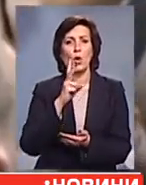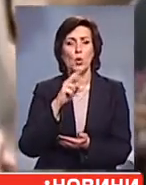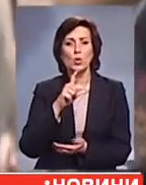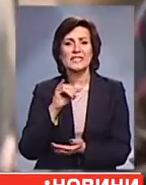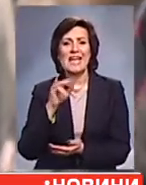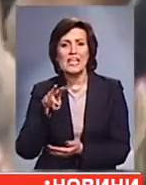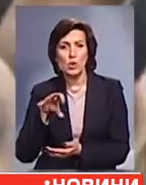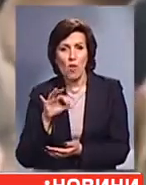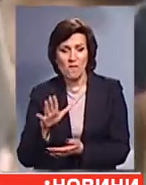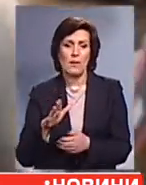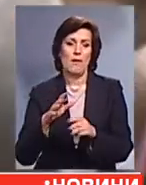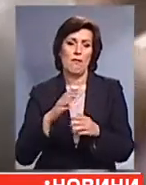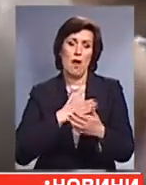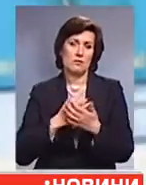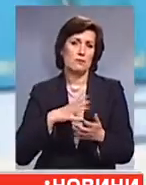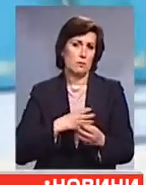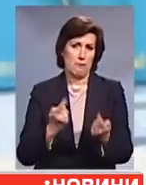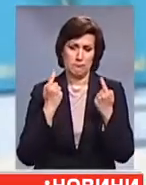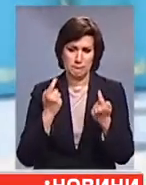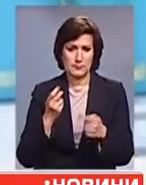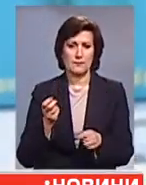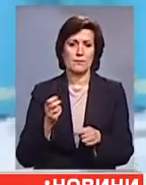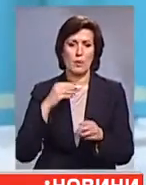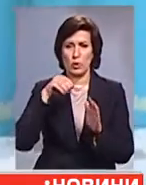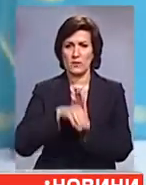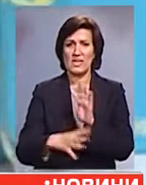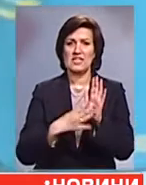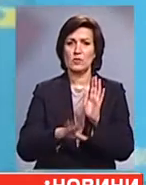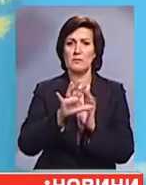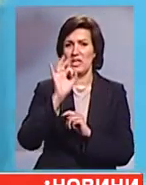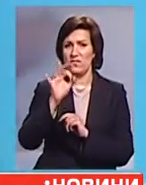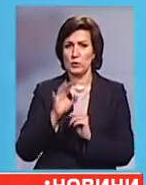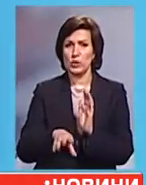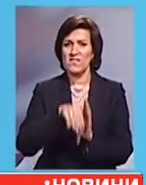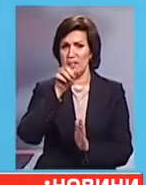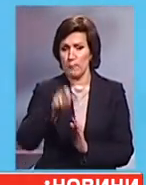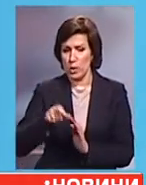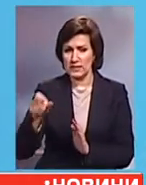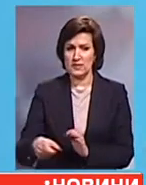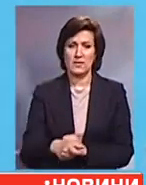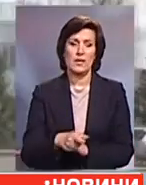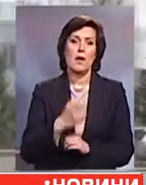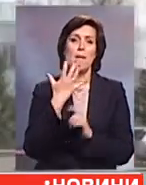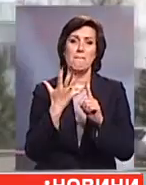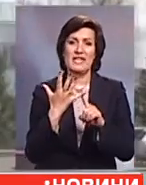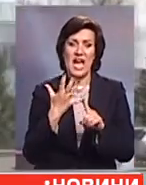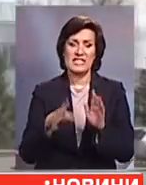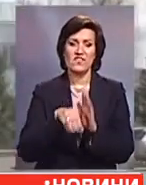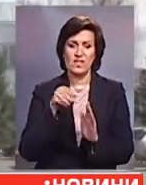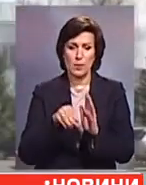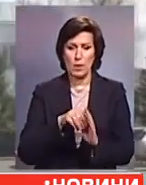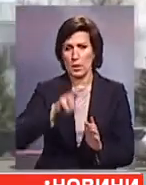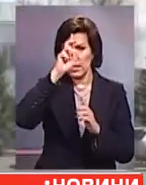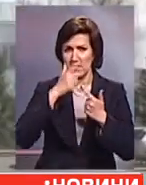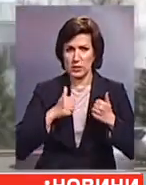Кусаїнов. Активність була високою, проголосувати вирішили понад 95% виборців. П'яті в історії країни вибори глави